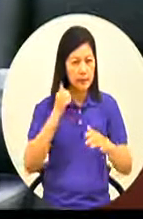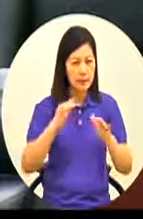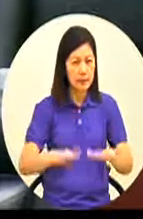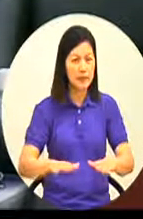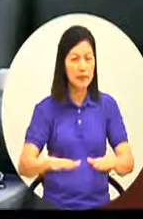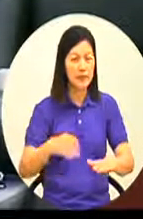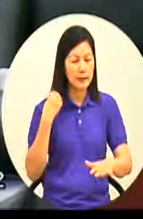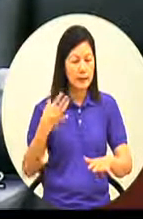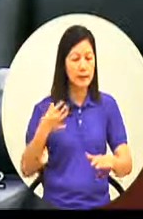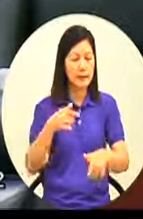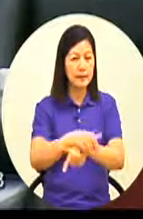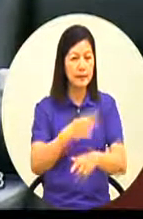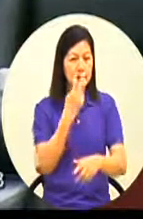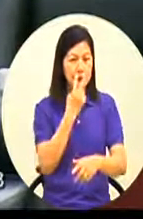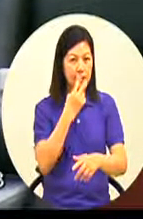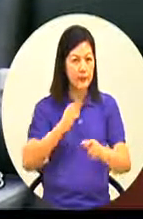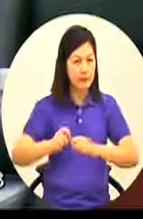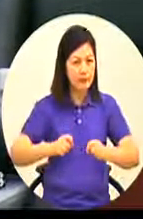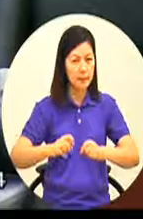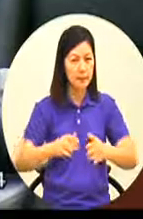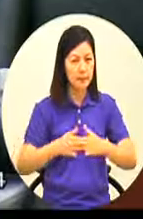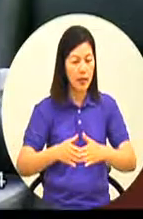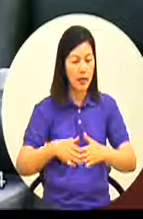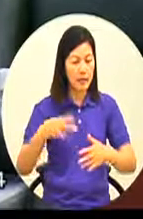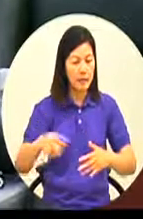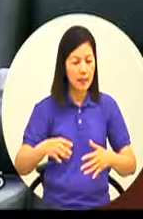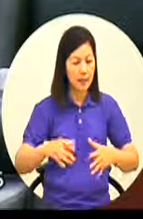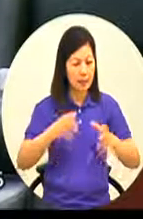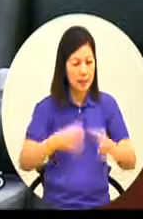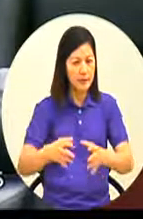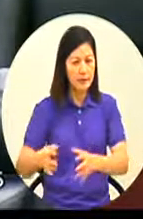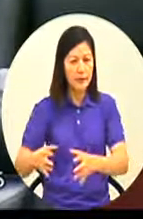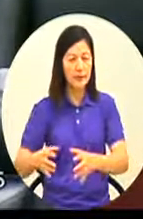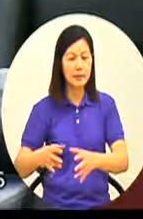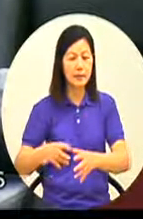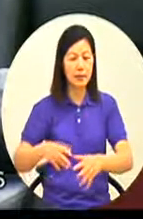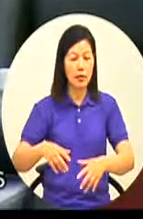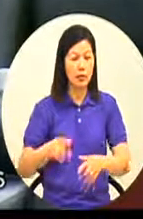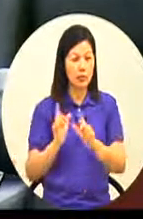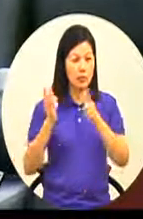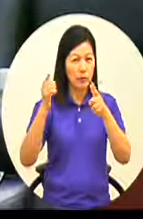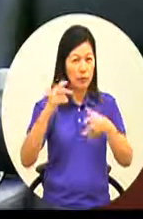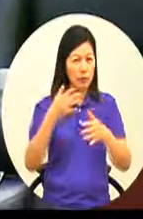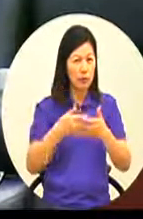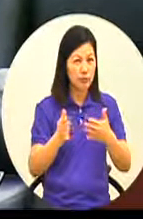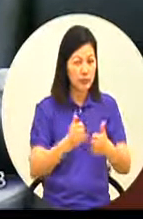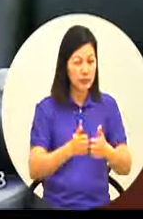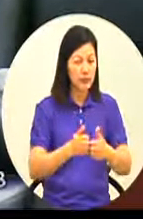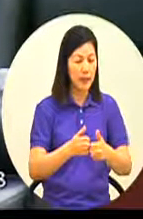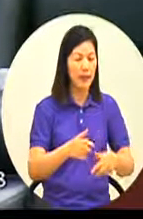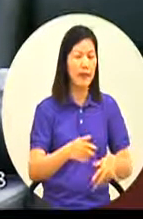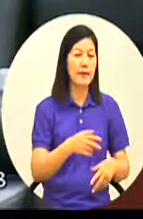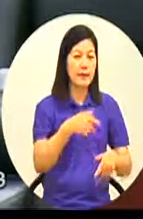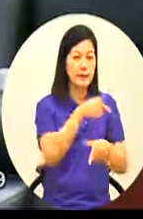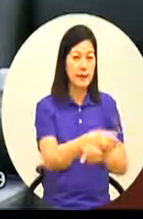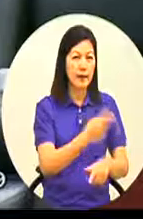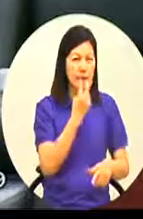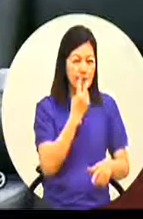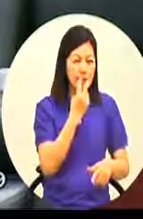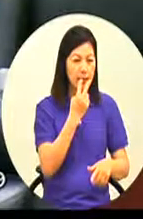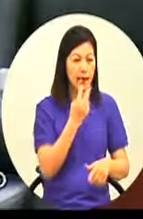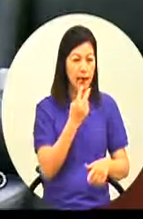该要多建立像我们的东协还是南亚窗口，哦，然后让